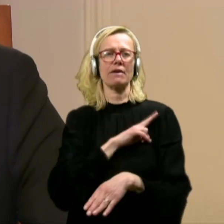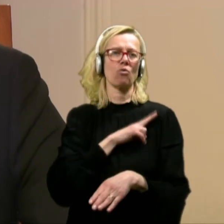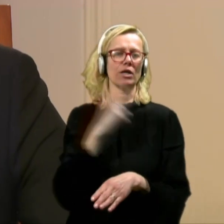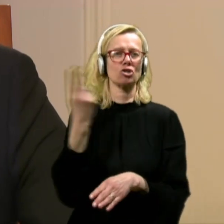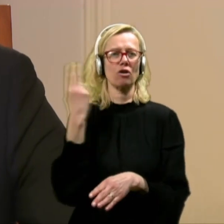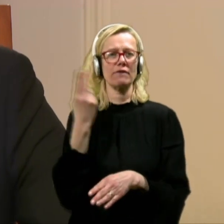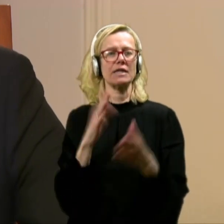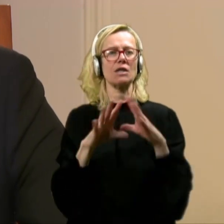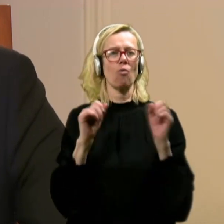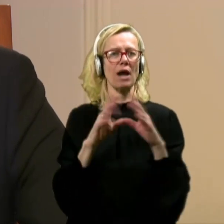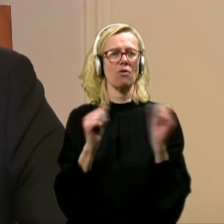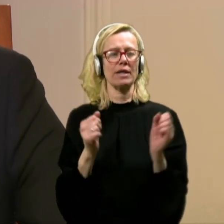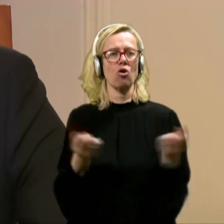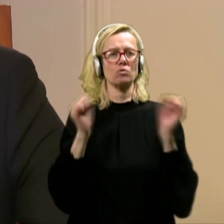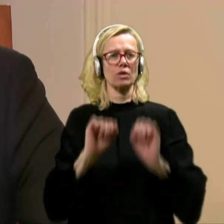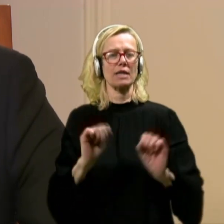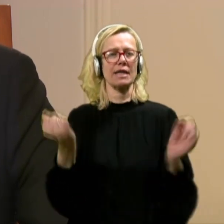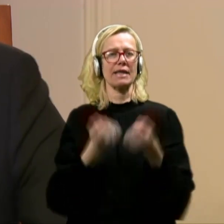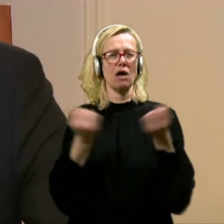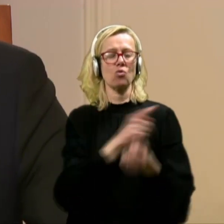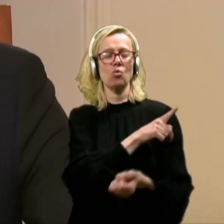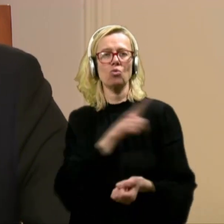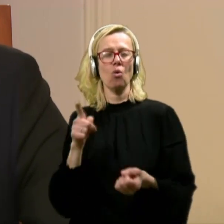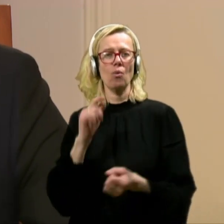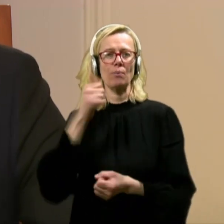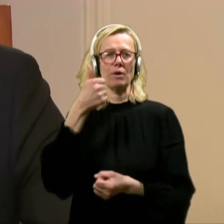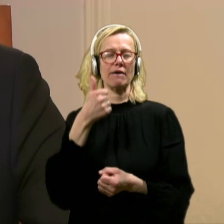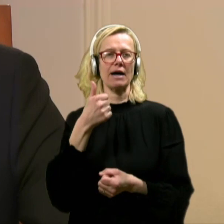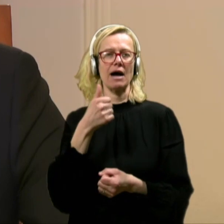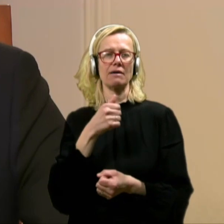Republiki Sloveniji za upravljanje gospodarske dejavnosti do